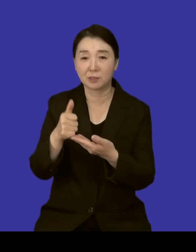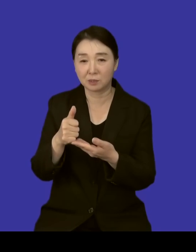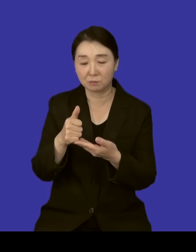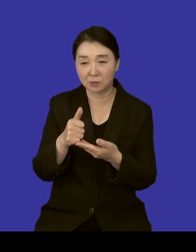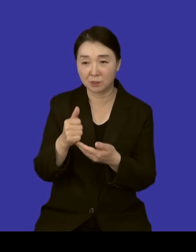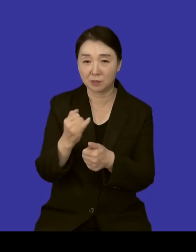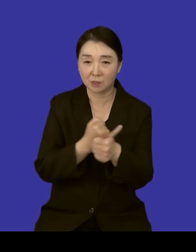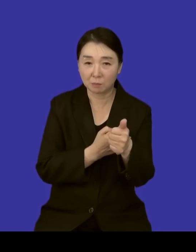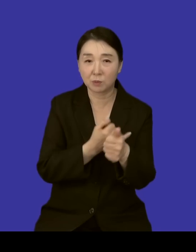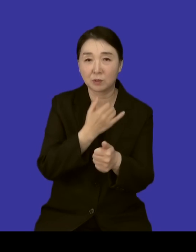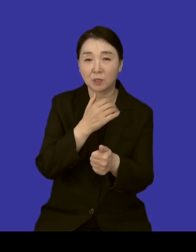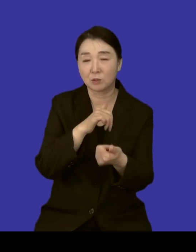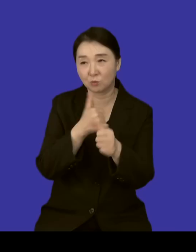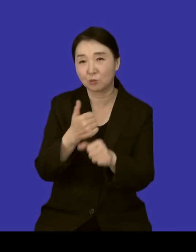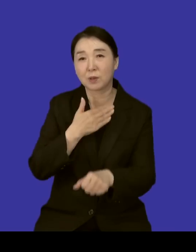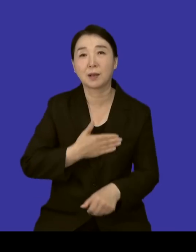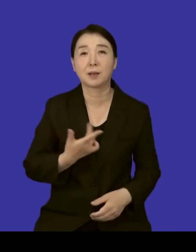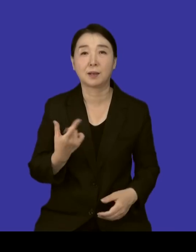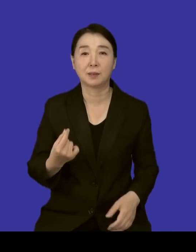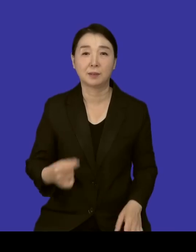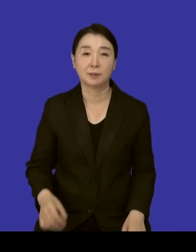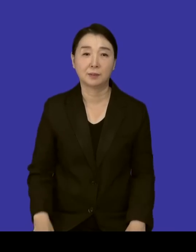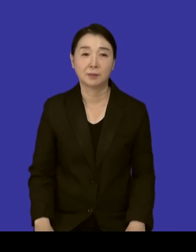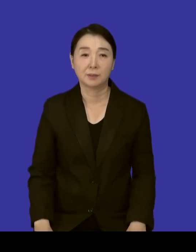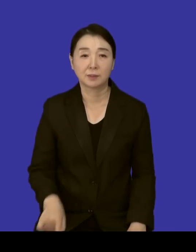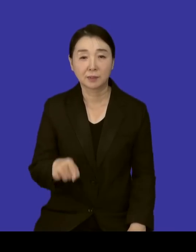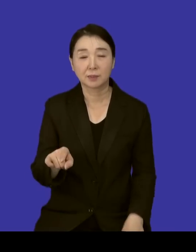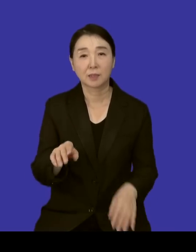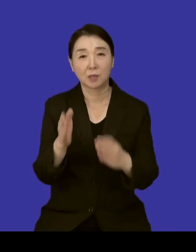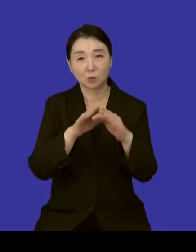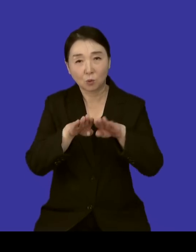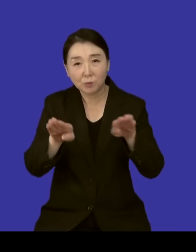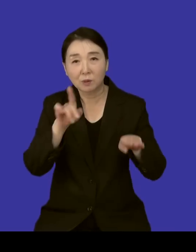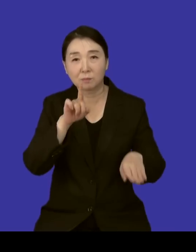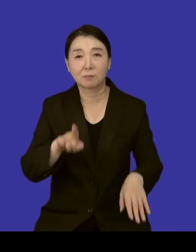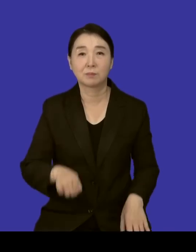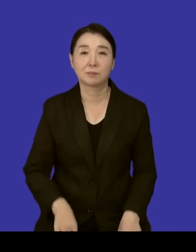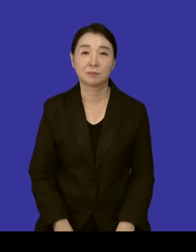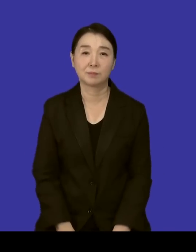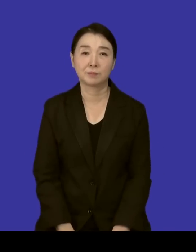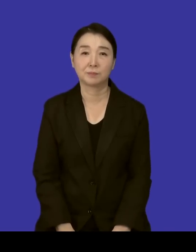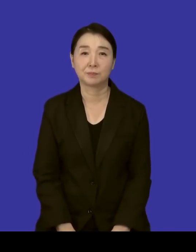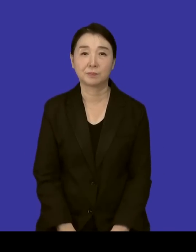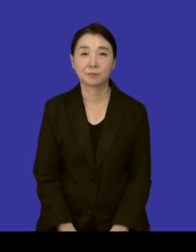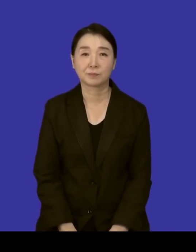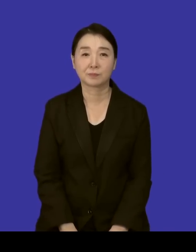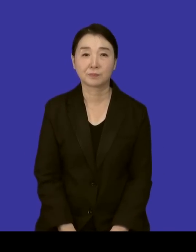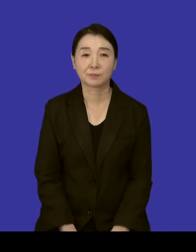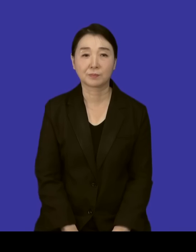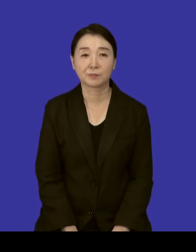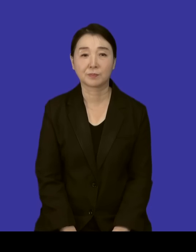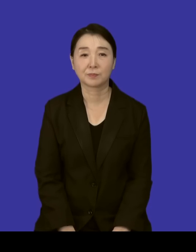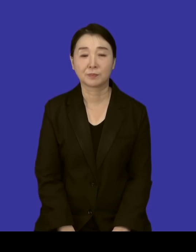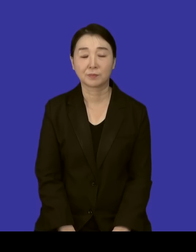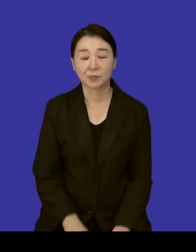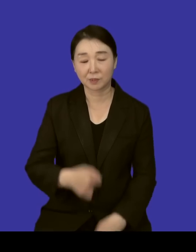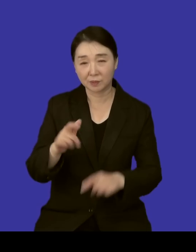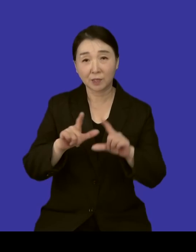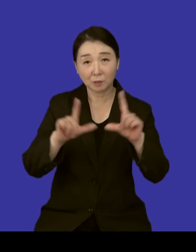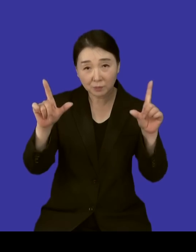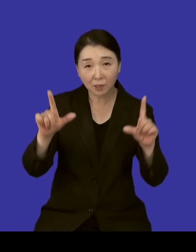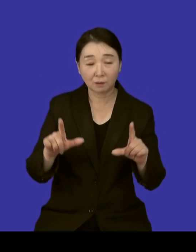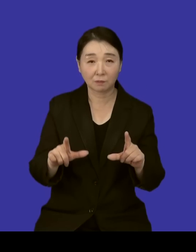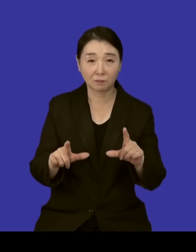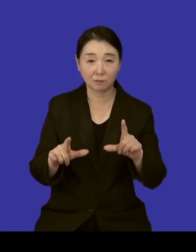우리 남편의 죽음을 아는 거예요. 예. 이게 공평하다 그러시는 거예요. 예. 예. 그리고 그냥 그 다음날 또